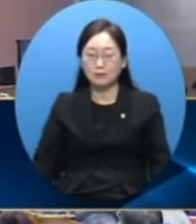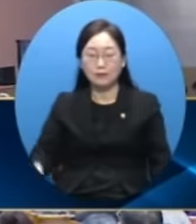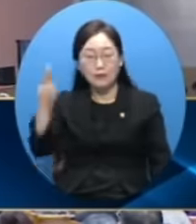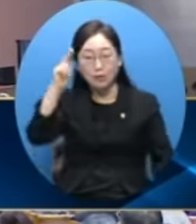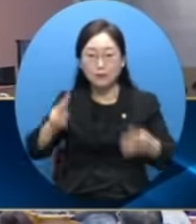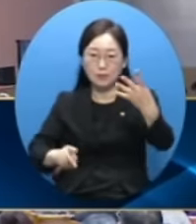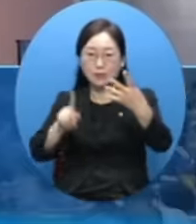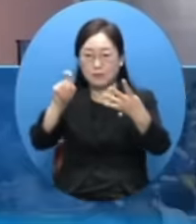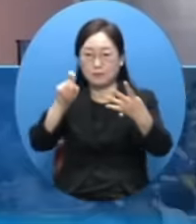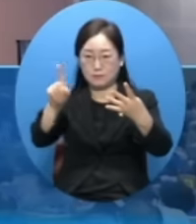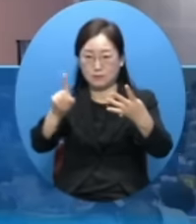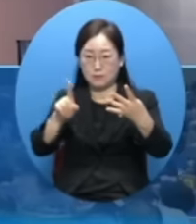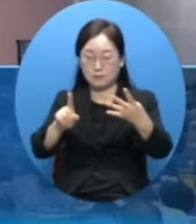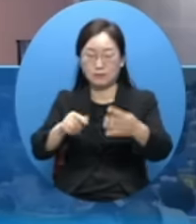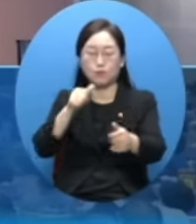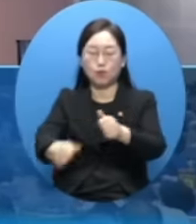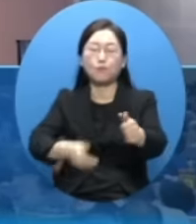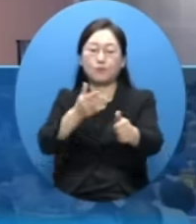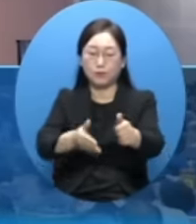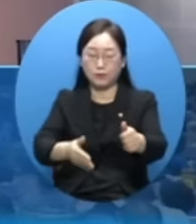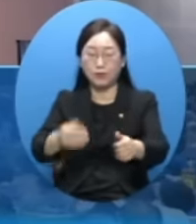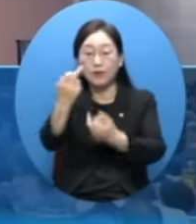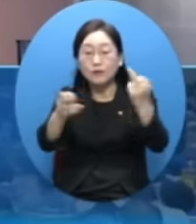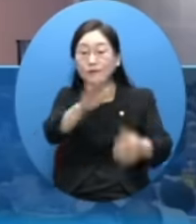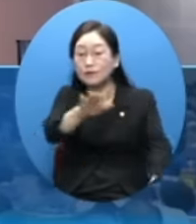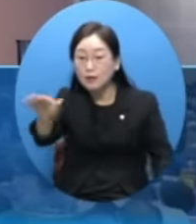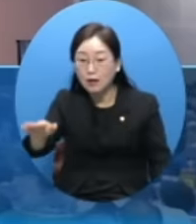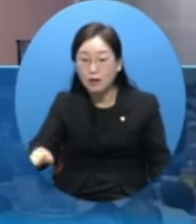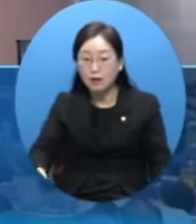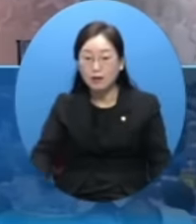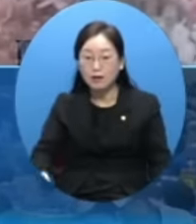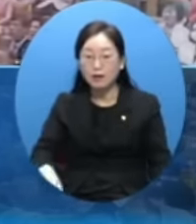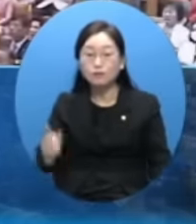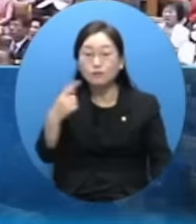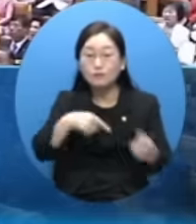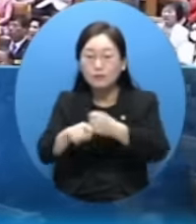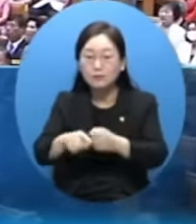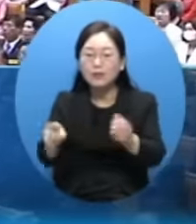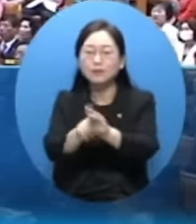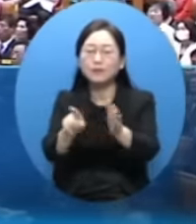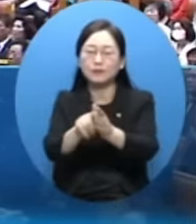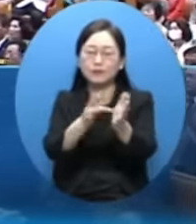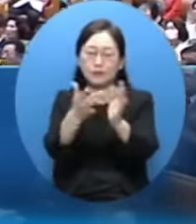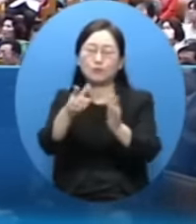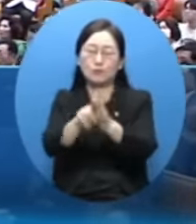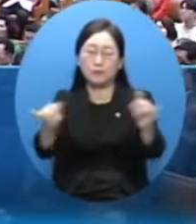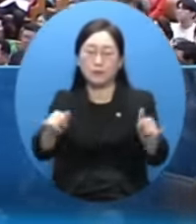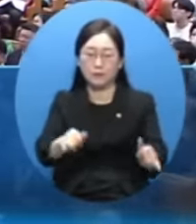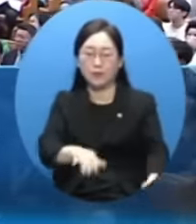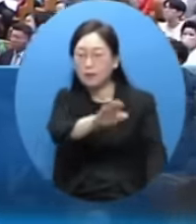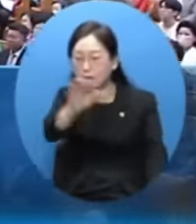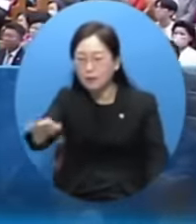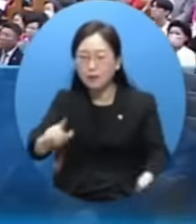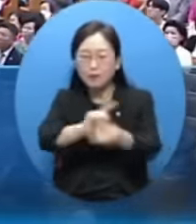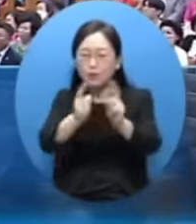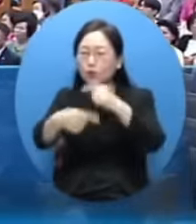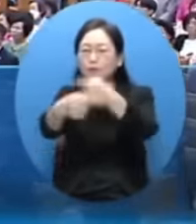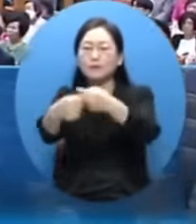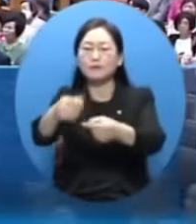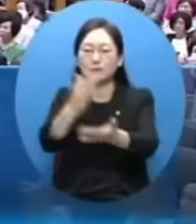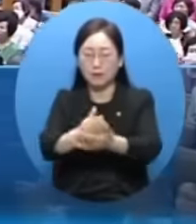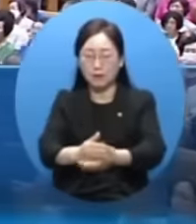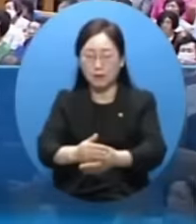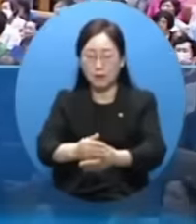4장 11절에 이렇게 권면합니다. 형제들아, 형제들아라는 말은 믿는 그리스도인들입니다. 서로 비방하지 말라.